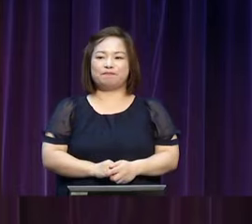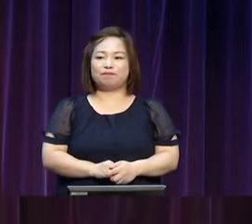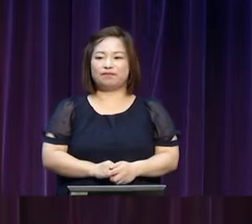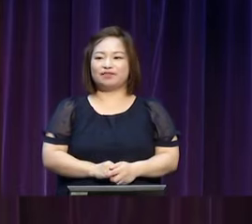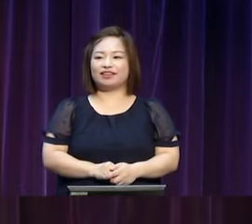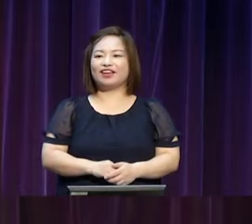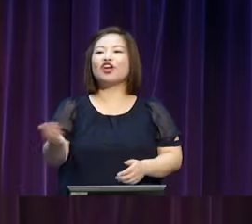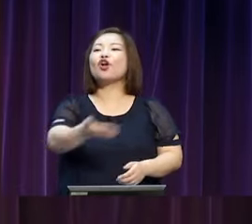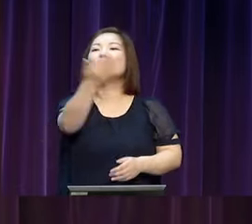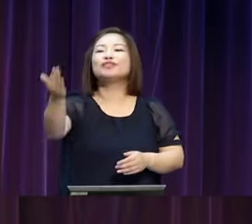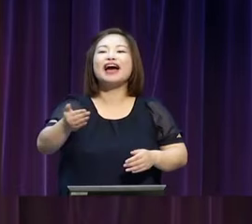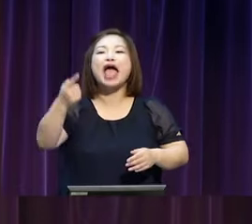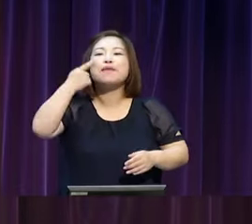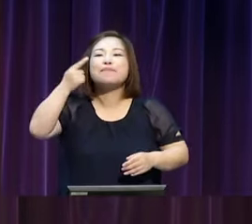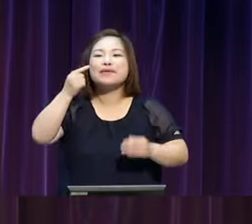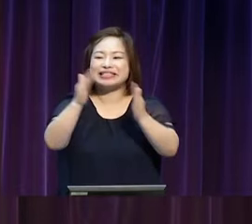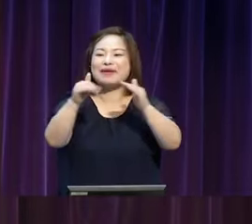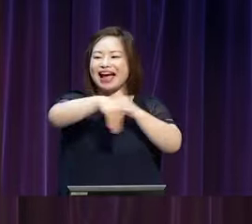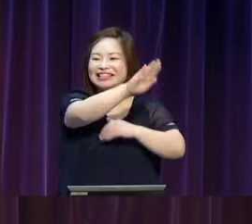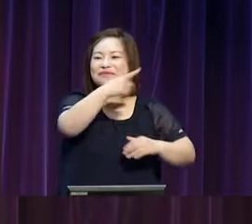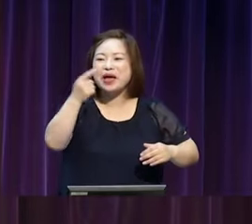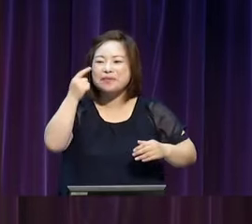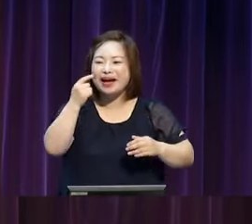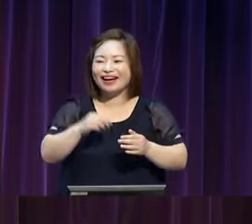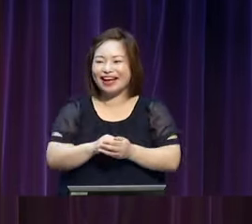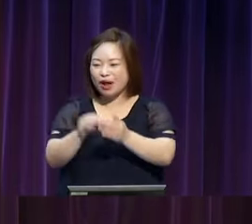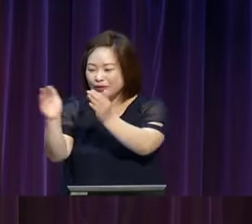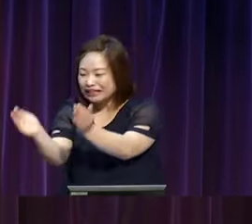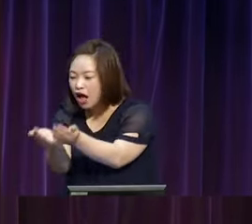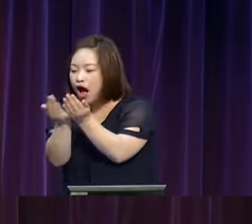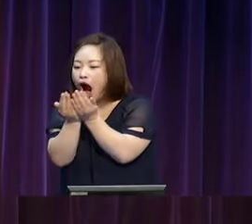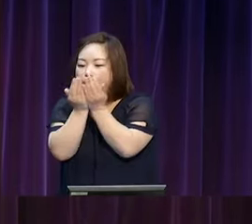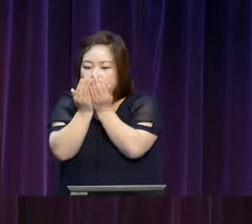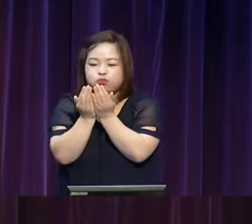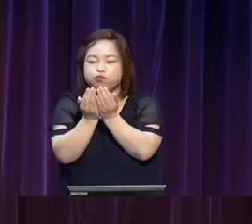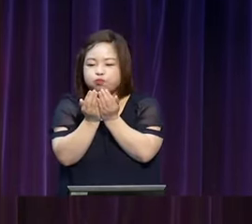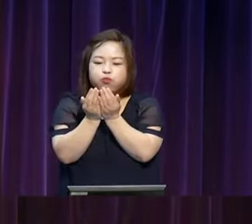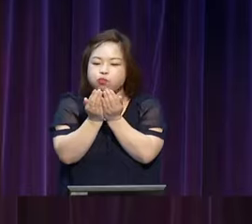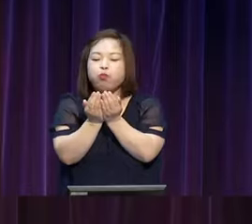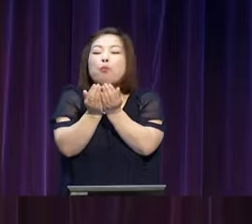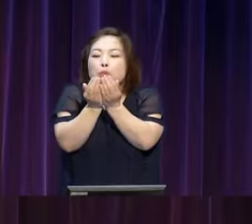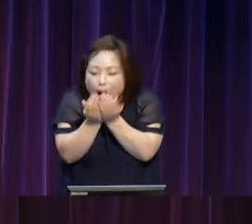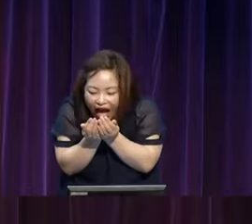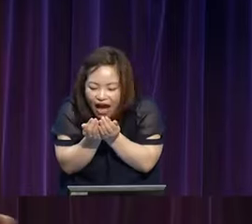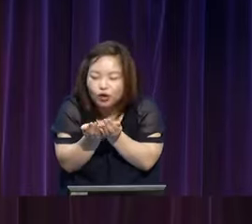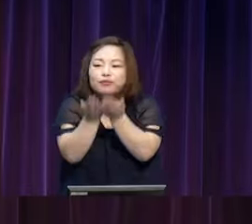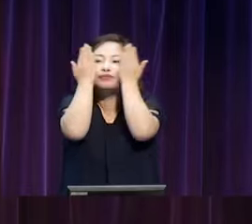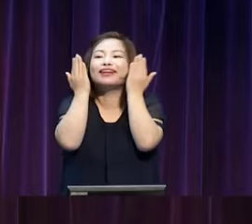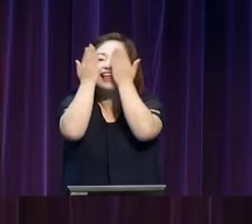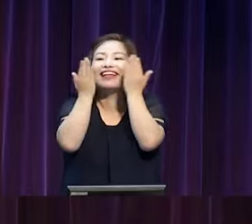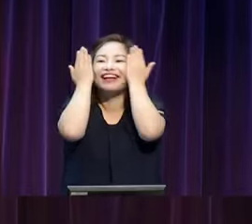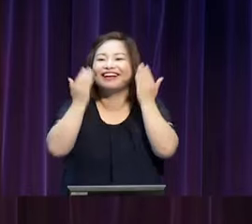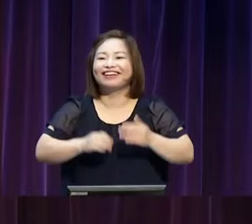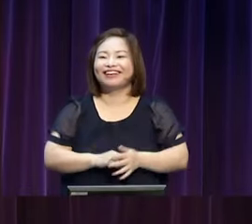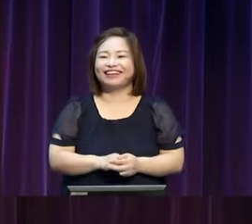나중에 한번 해봐요, 집에 가서. 예? 예. 우리는 물이